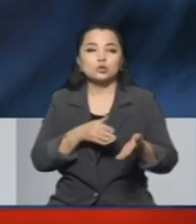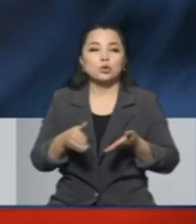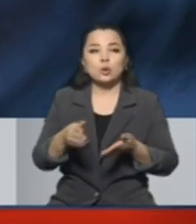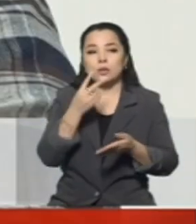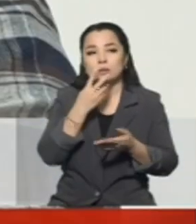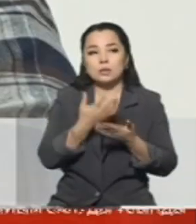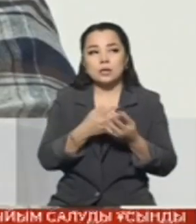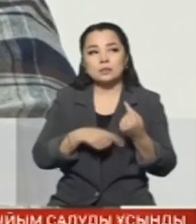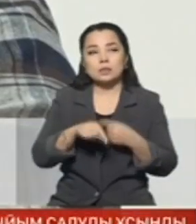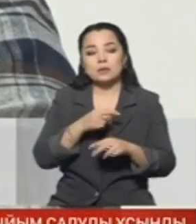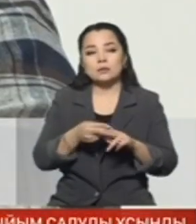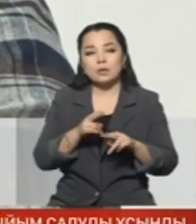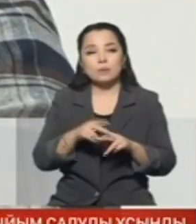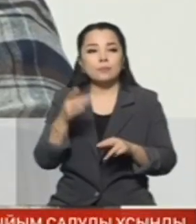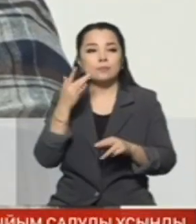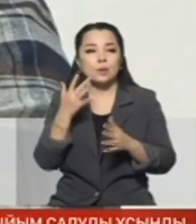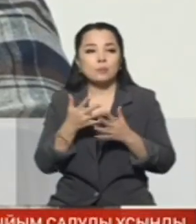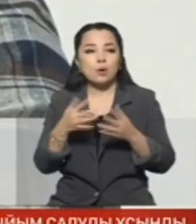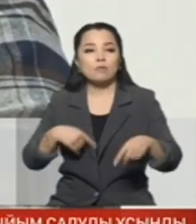іздеген.